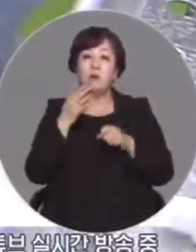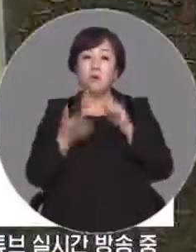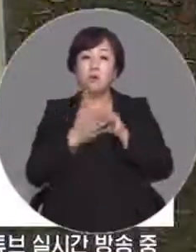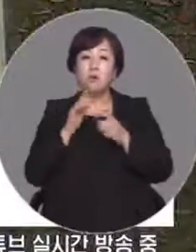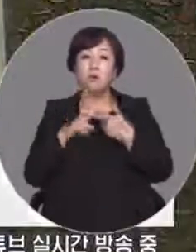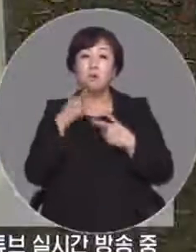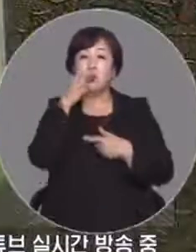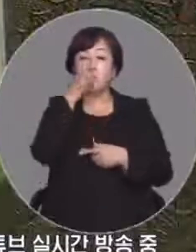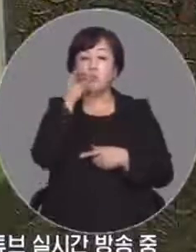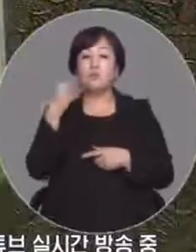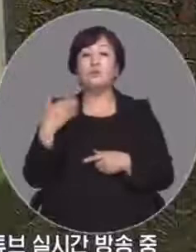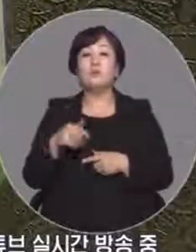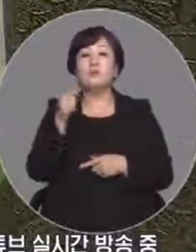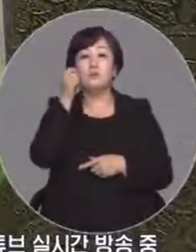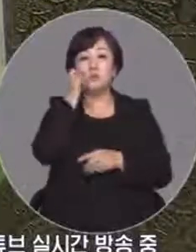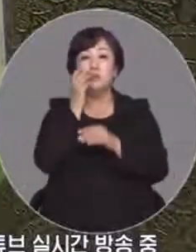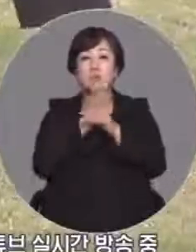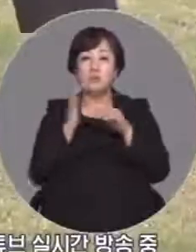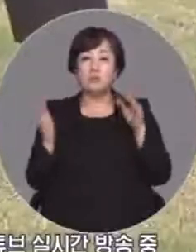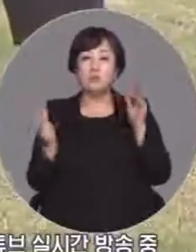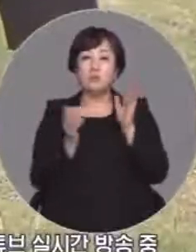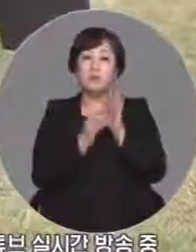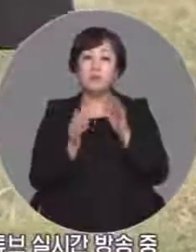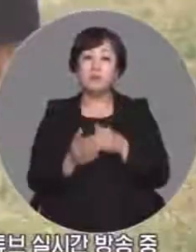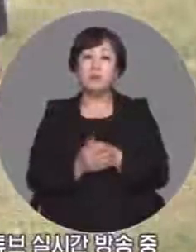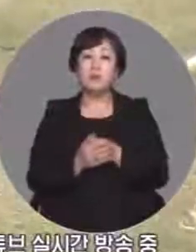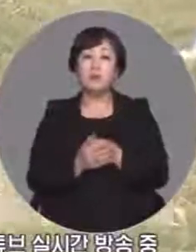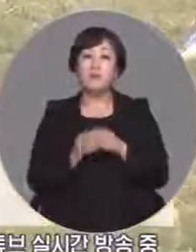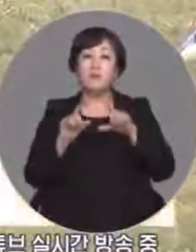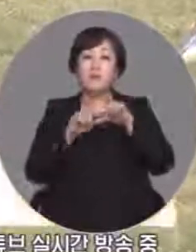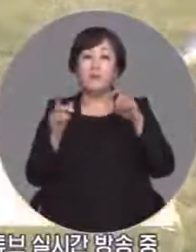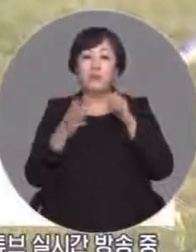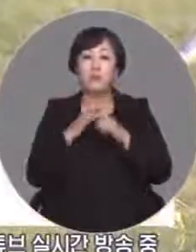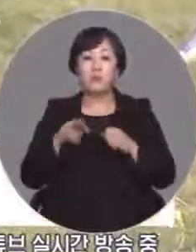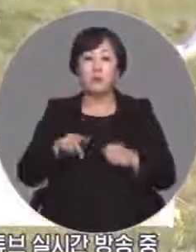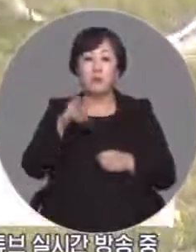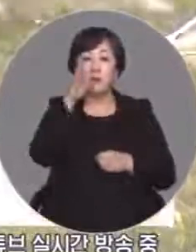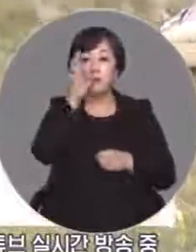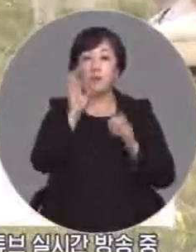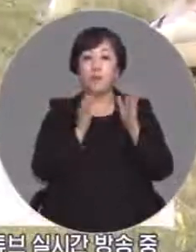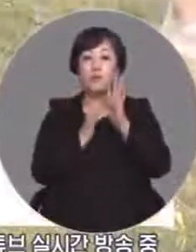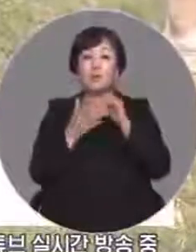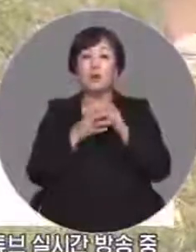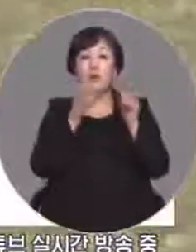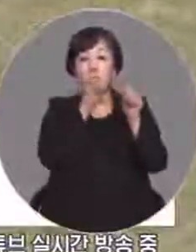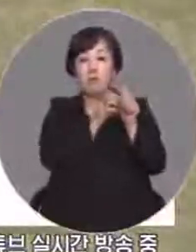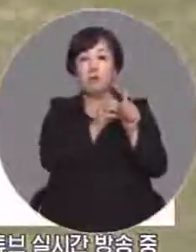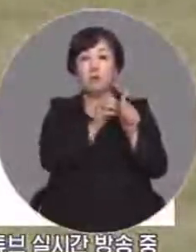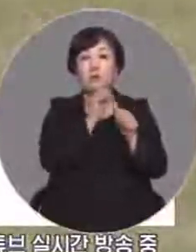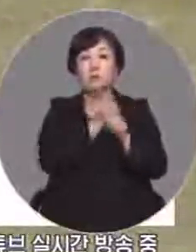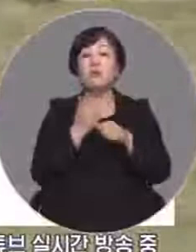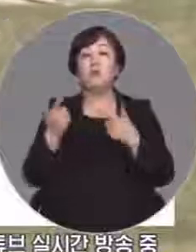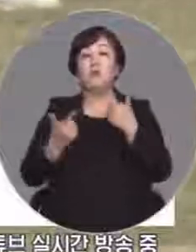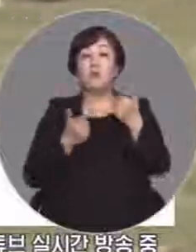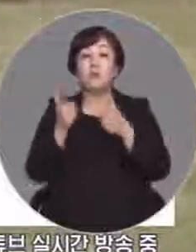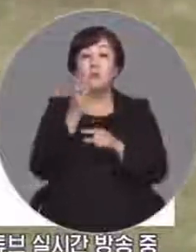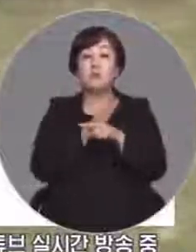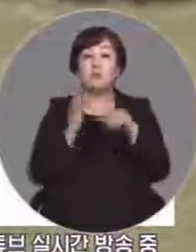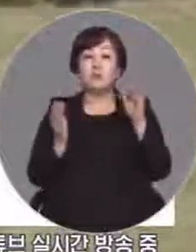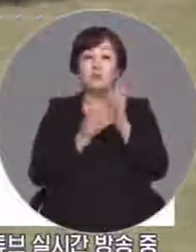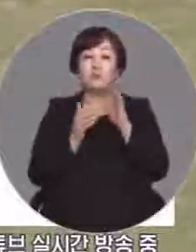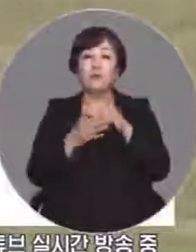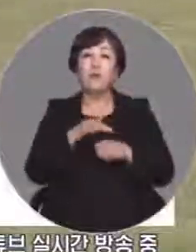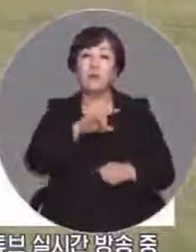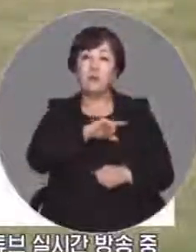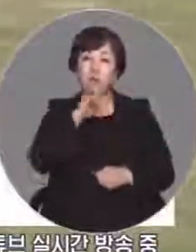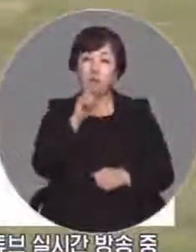대한 단속도 이뤄지지 않고 있습니다. 산책을 나갔다가 이제 다른 개를 물어가지고 이제 분쟁이 생기거든. 그래서 조사를 하면서 왜 등록도